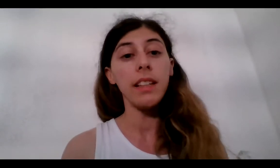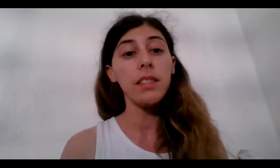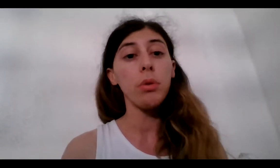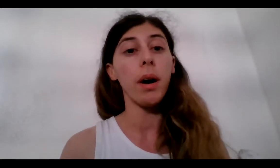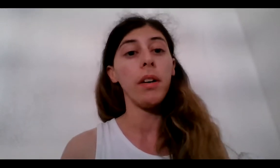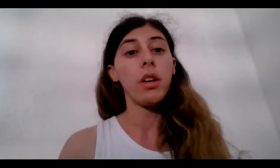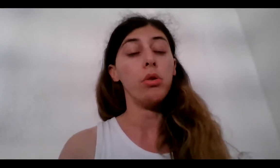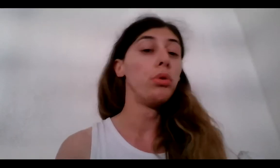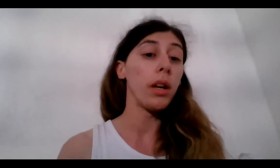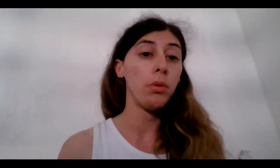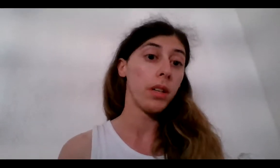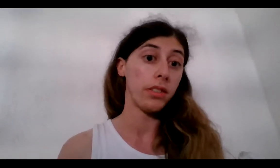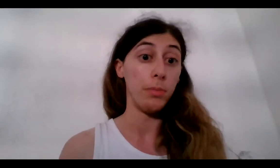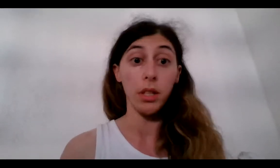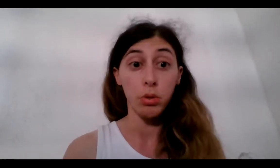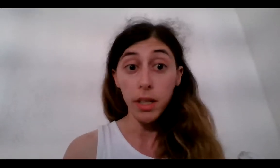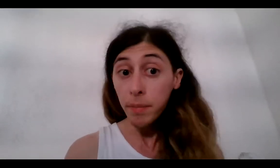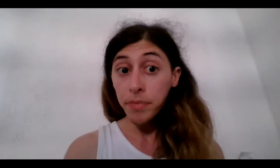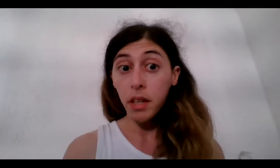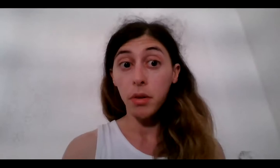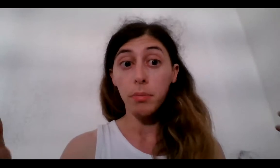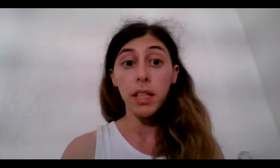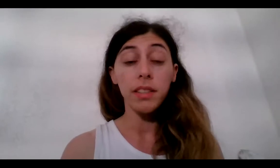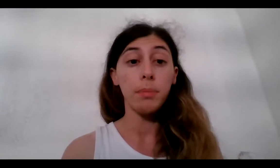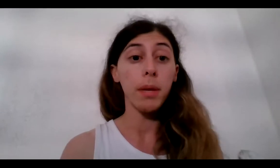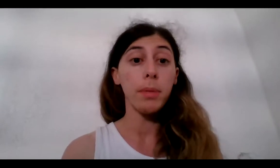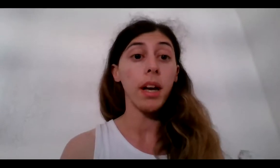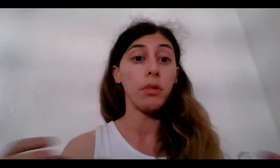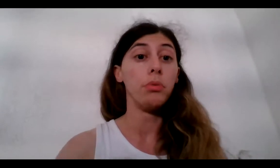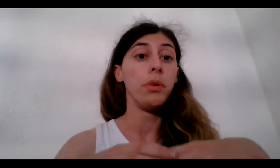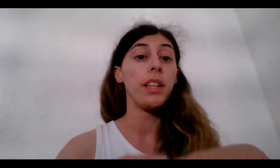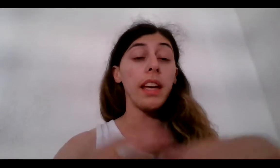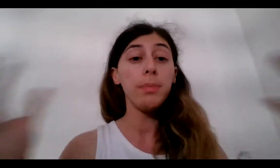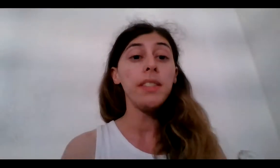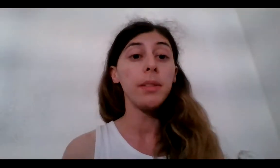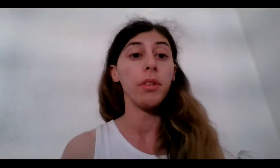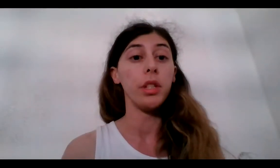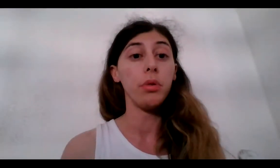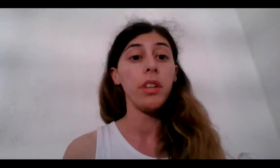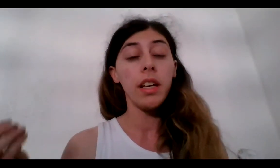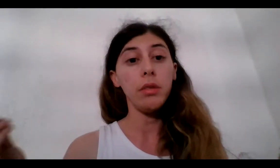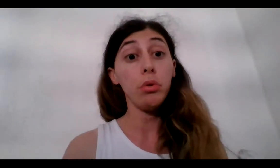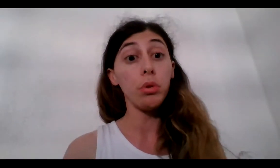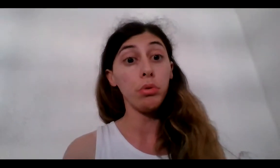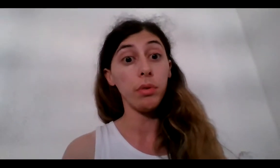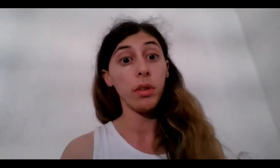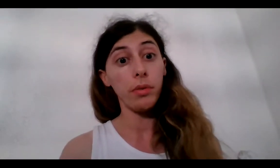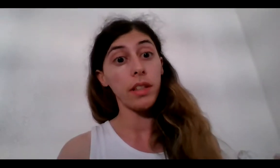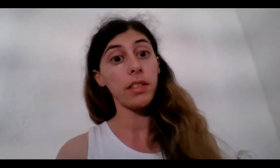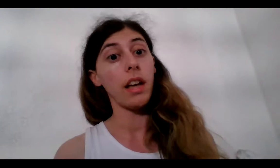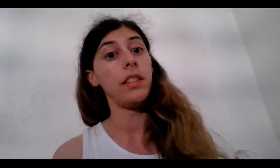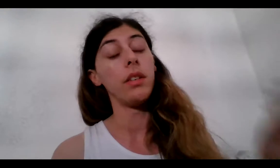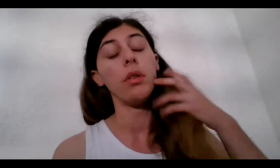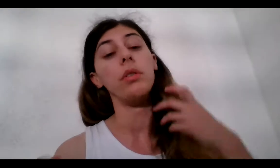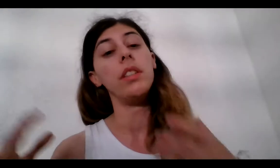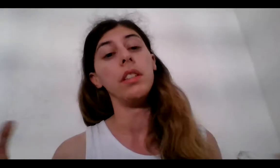ça n'existe pas. Le droit commun, c'est bien joli, mais ça ne permet pas de poser explicitement les choses et nous nous retrouvons face